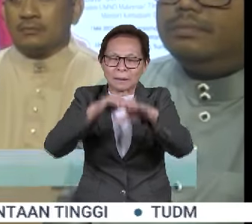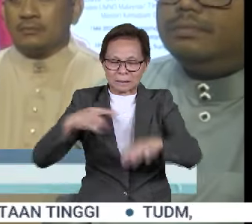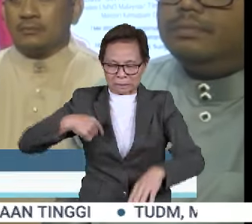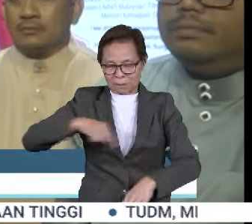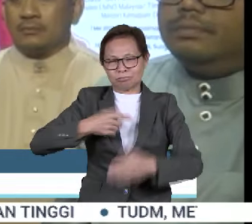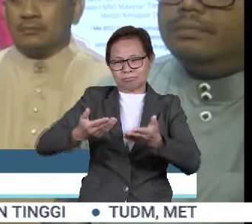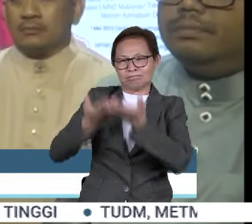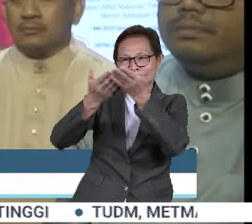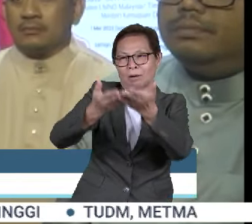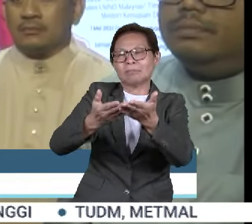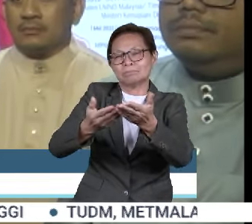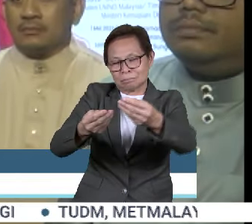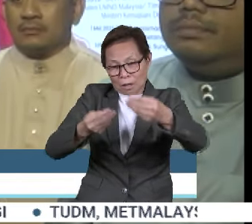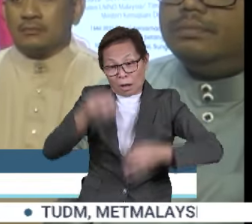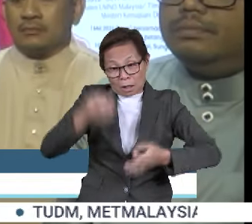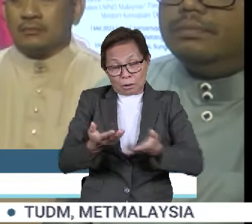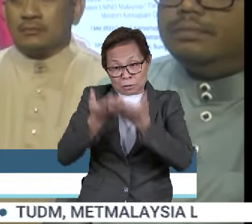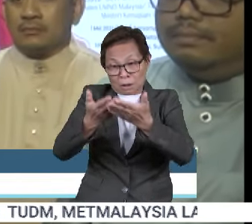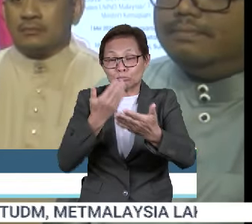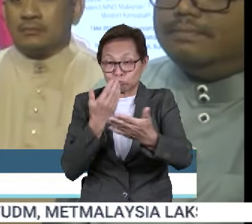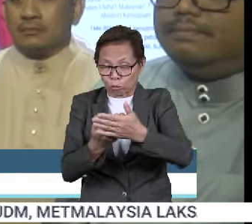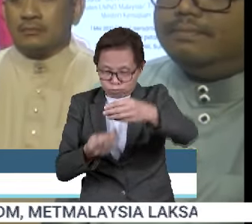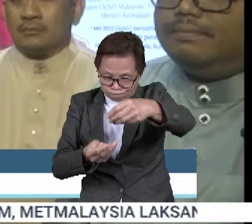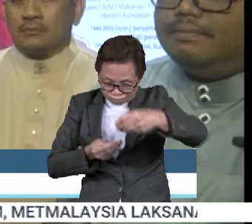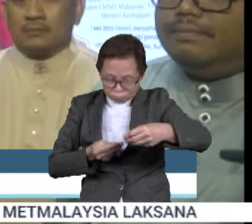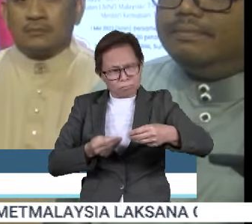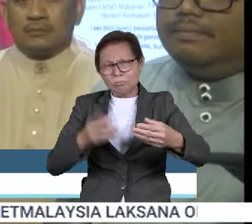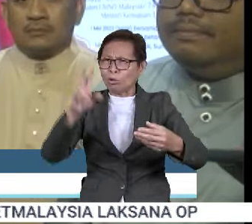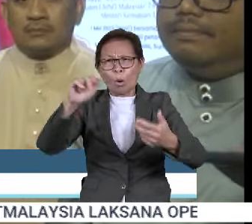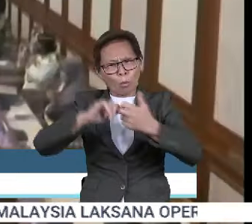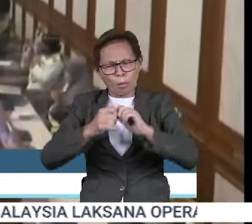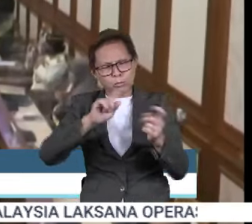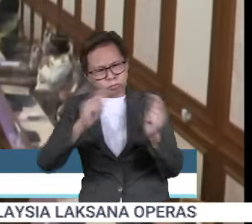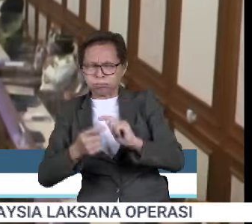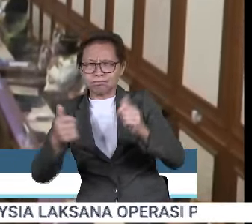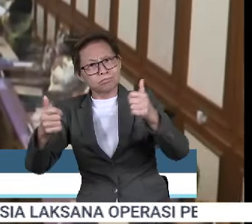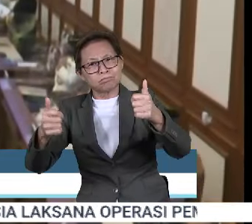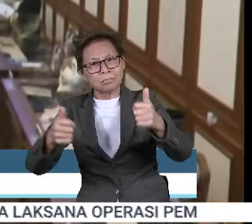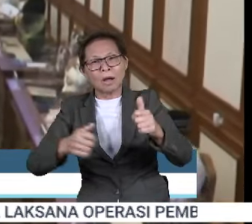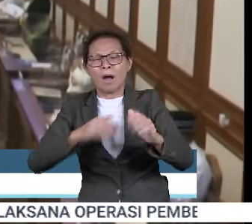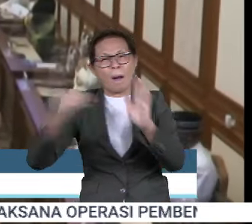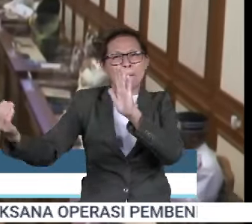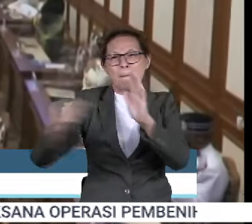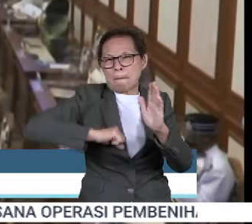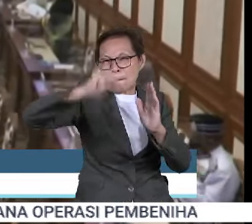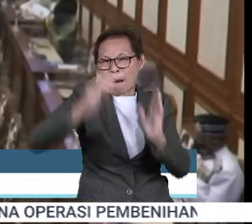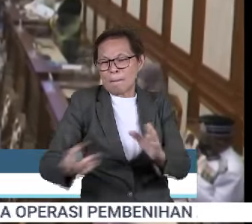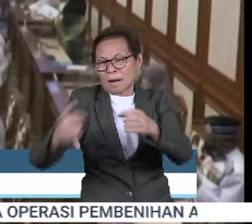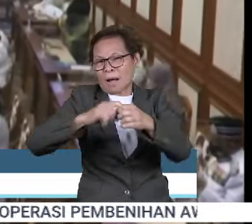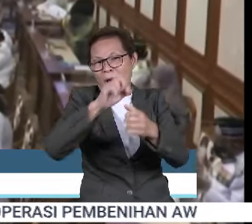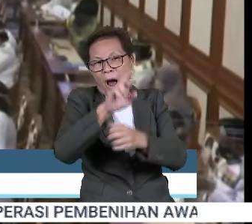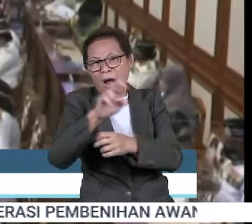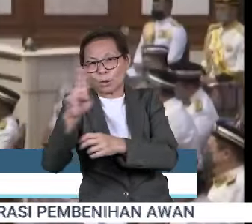kita pula kalau sekiranya cadangan itu baik, kita tidak ada masalah untuk buat perubahan, buat pindahan. Cadangan pembangkang mengenai RUU itu